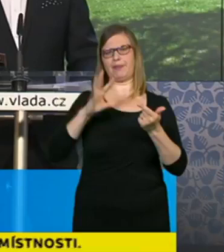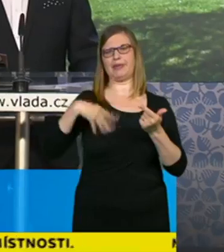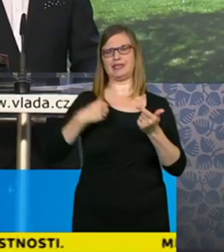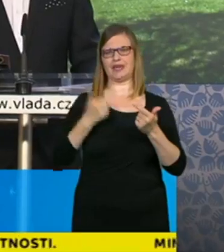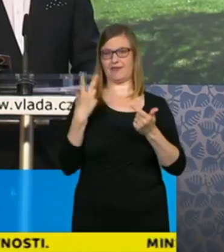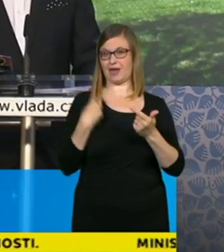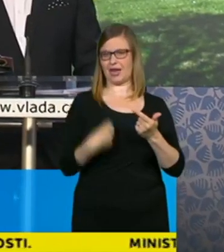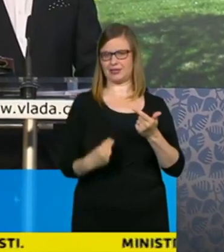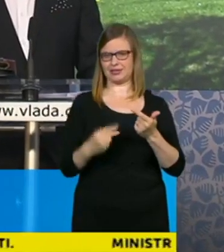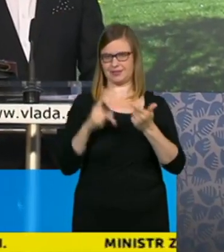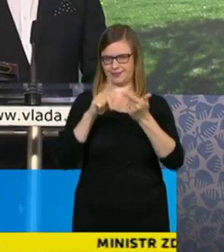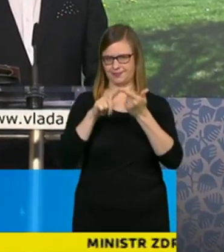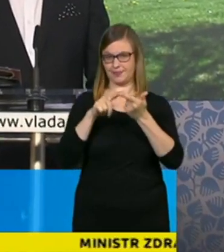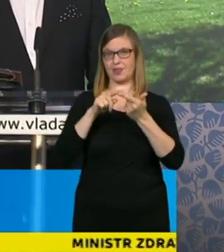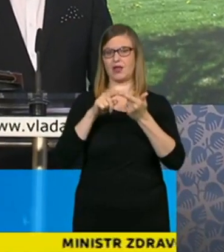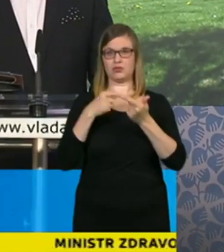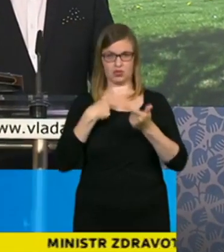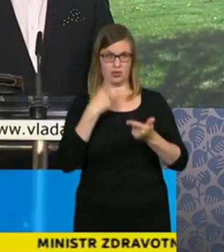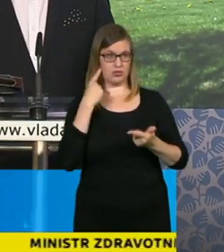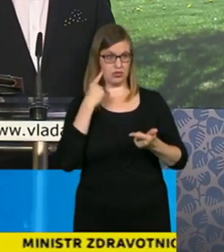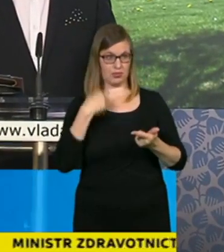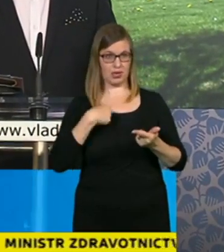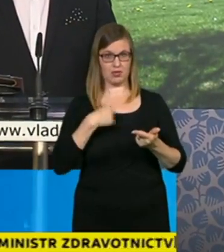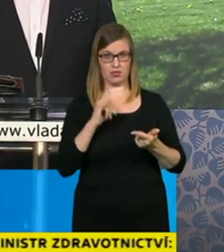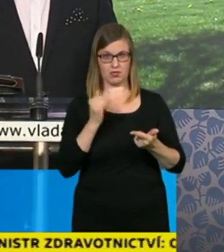A ta by se... Je to slyšet? Ano.